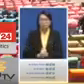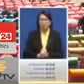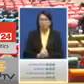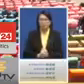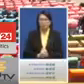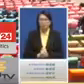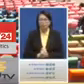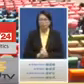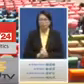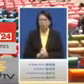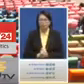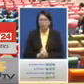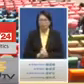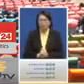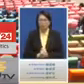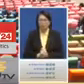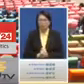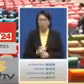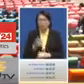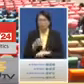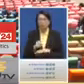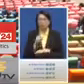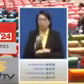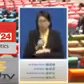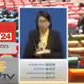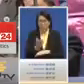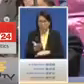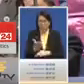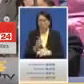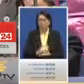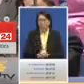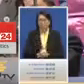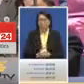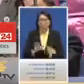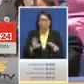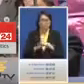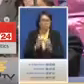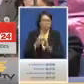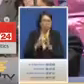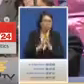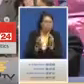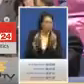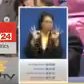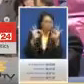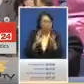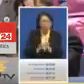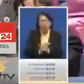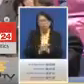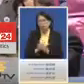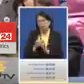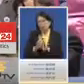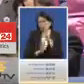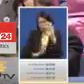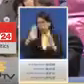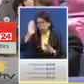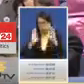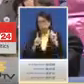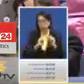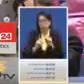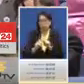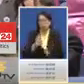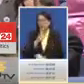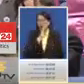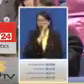ครับท่านประธานที่เคารพครับเรื่องนิติรัฐเรื่องระบบประชาธิปไตยนี่มันของมาด้วยกันแล้วถ้าเราไม่เน้น